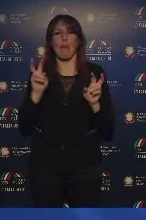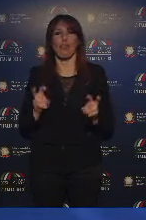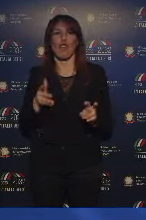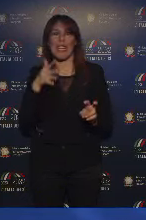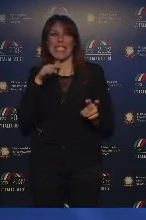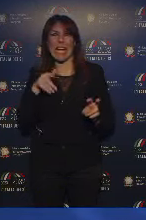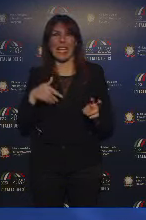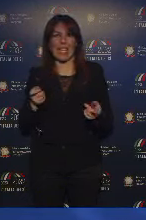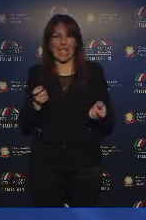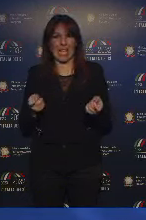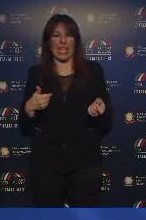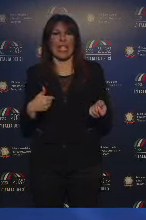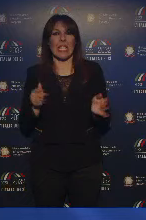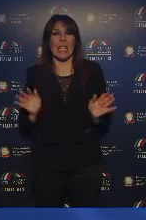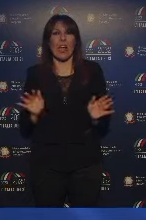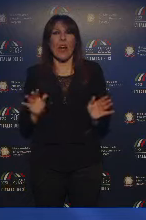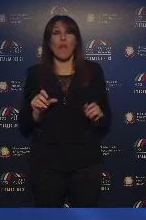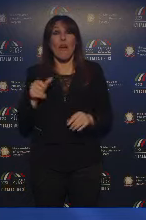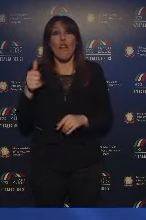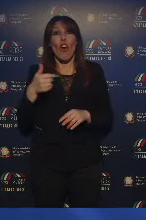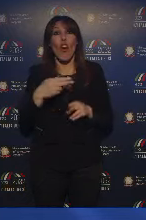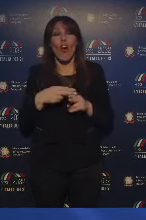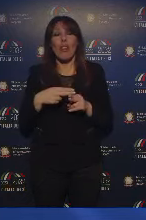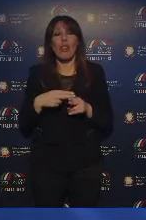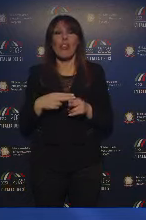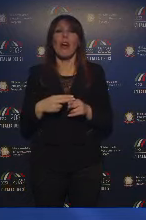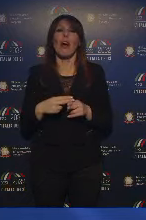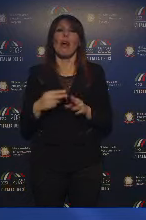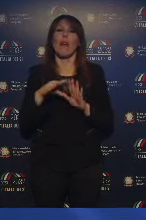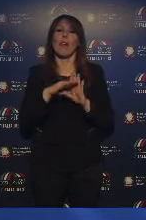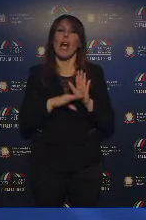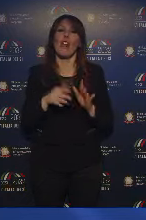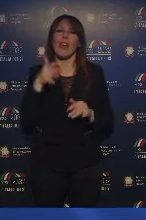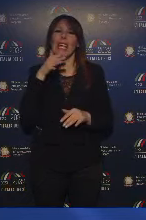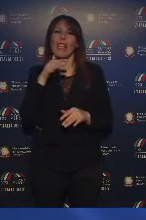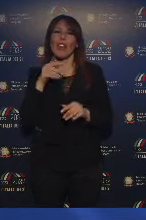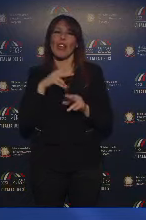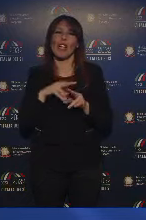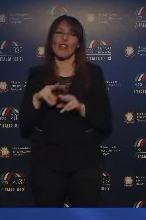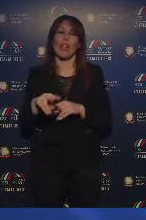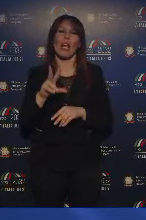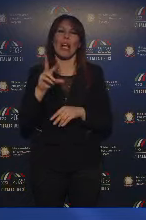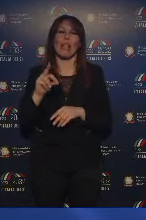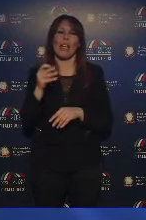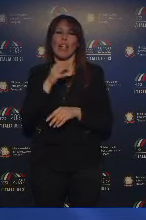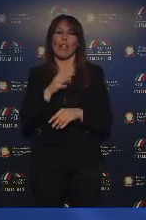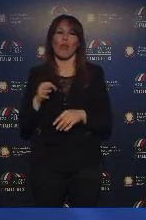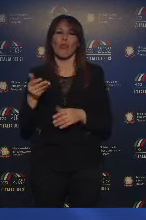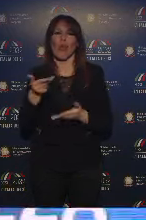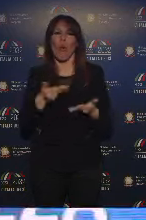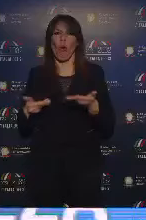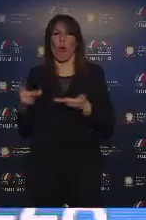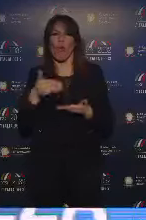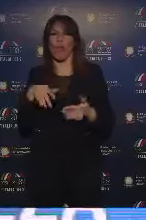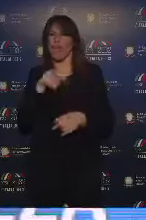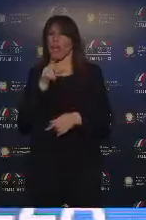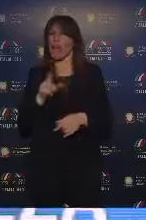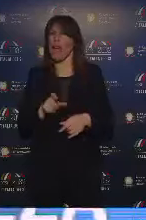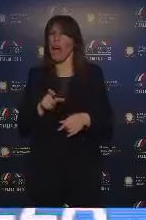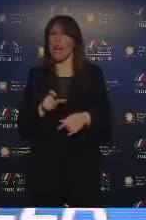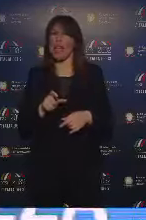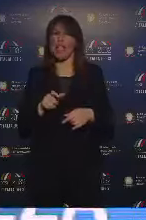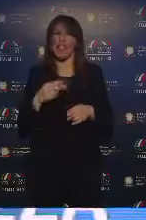per la prima volta abbiamo fatto un piano idrico Nazionale abbiam raccolto entro il 30 ottobre domande da tutta Italia sulle necessità idriche